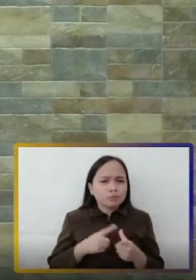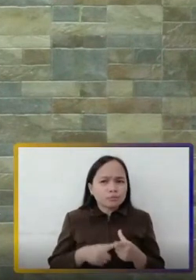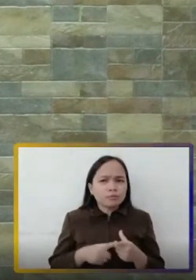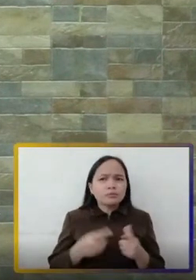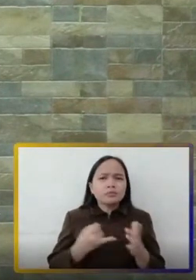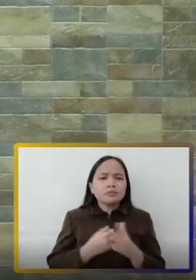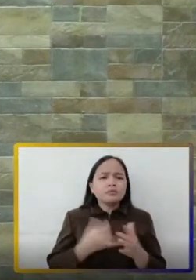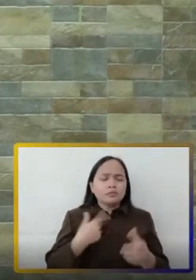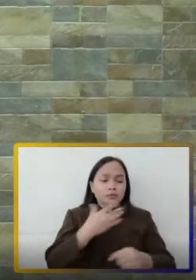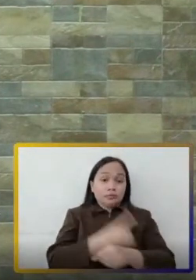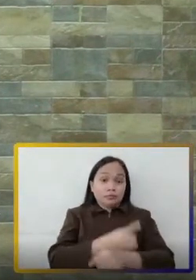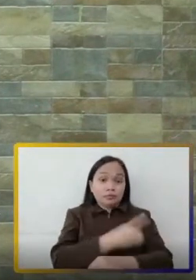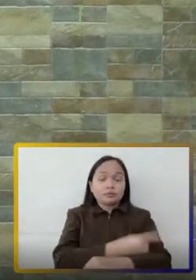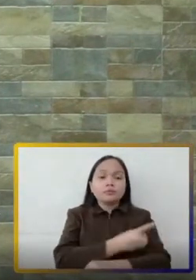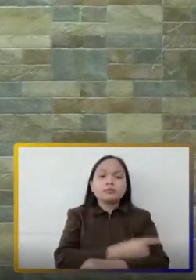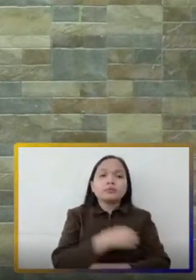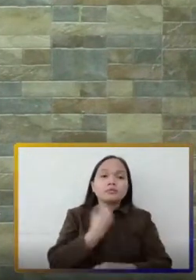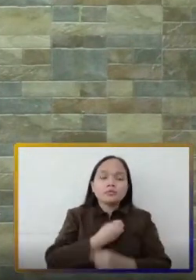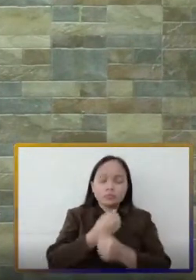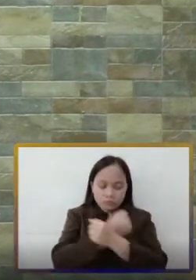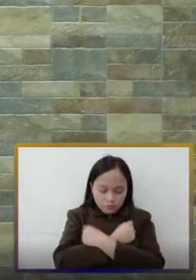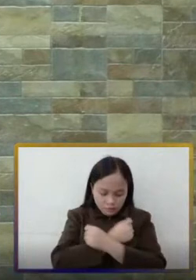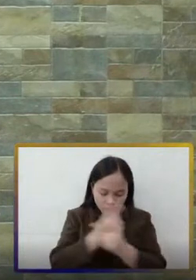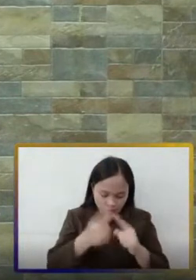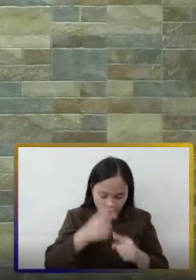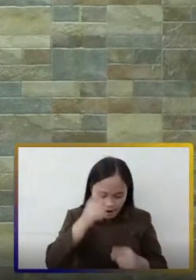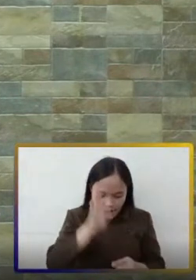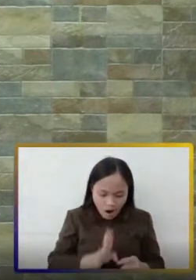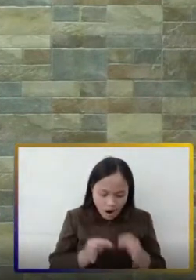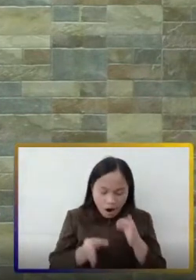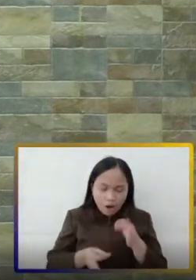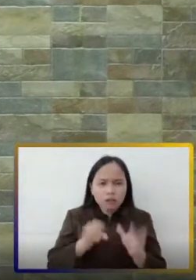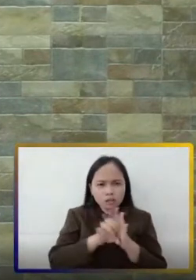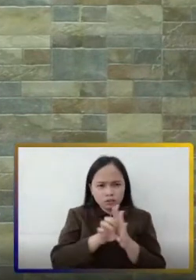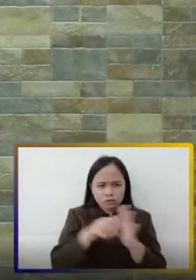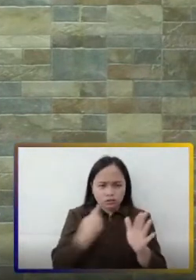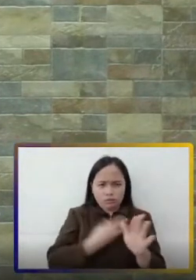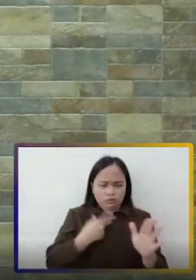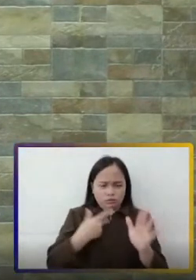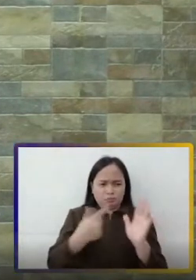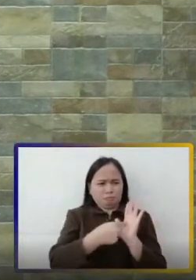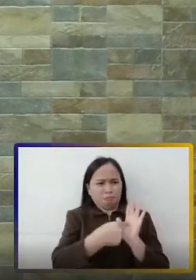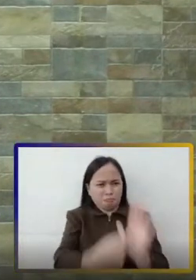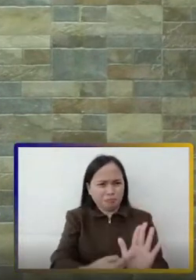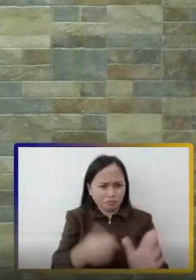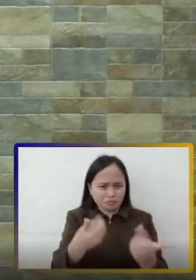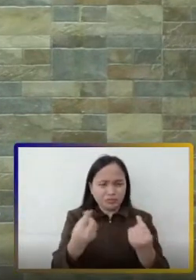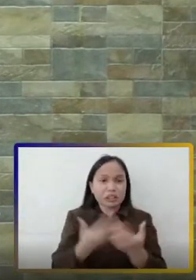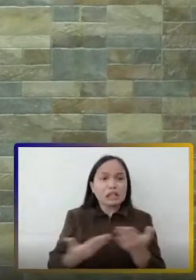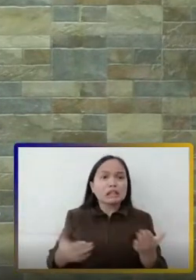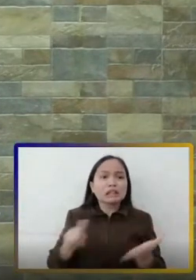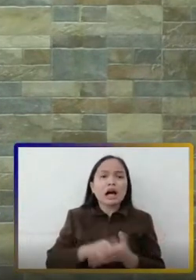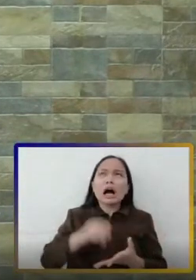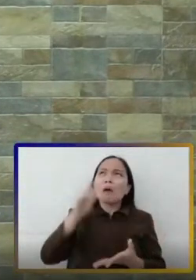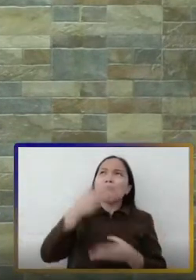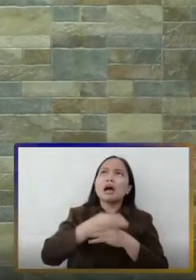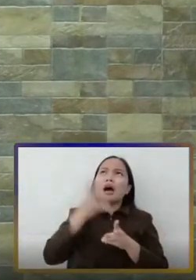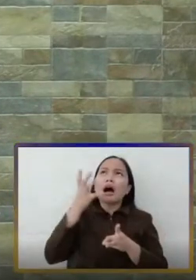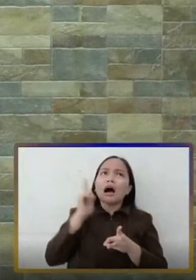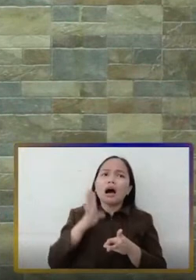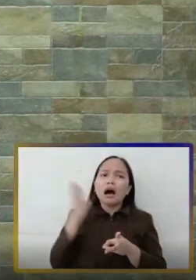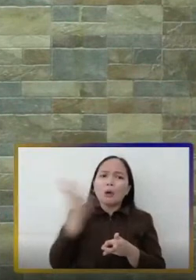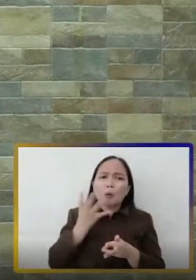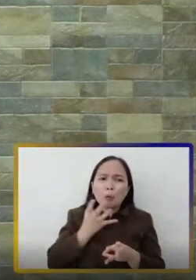Paano madidevelop yung pagmamahal natin sa Diyos kung ginagawa natin yung kinapupuutan ng Diyos?